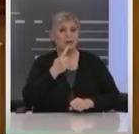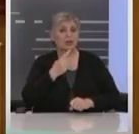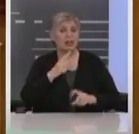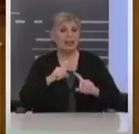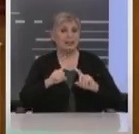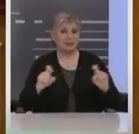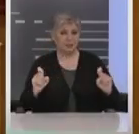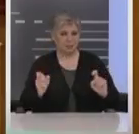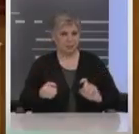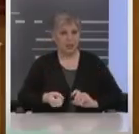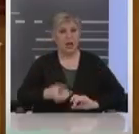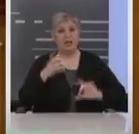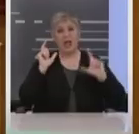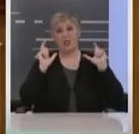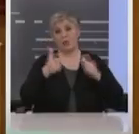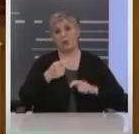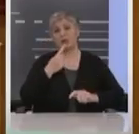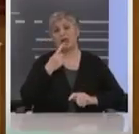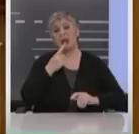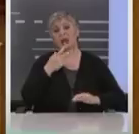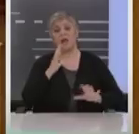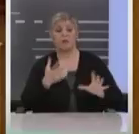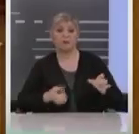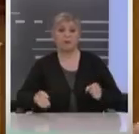η Νέα Δημοκρατία λέει αν ήταν στην κυβέρνηση